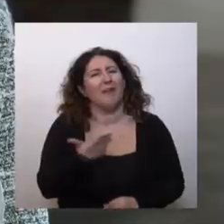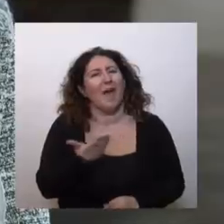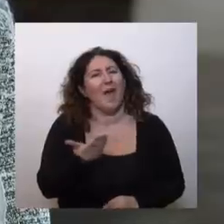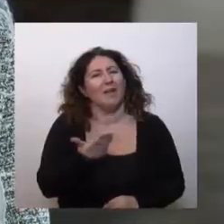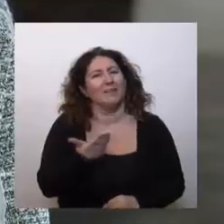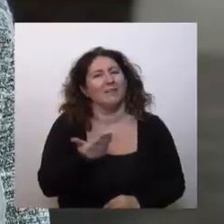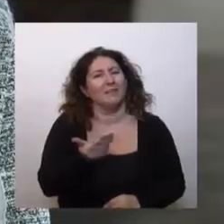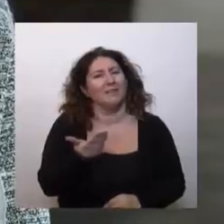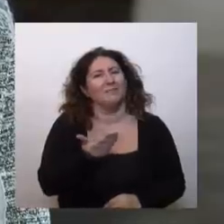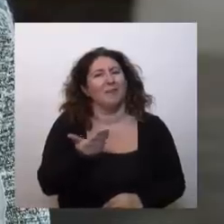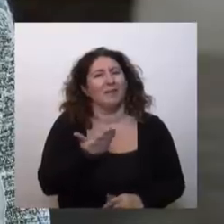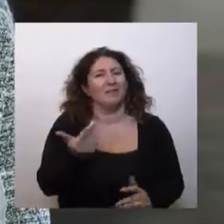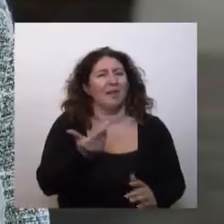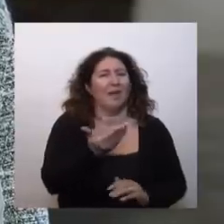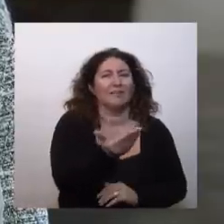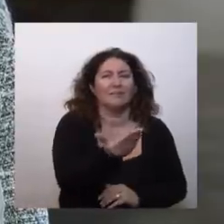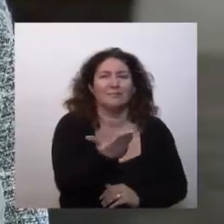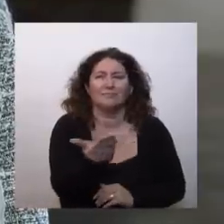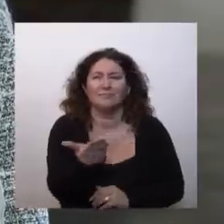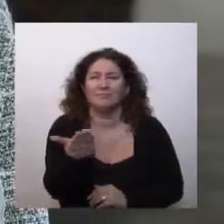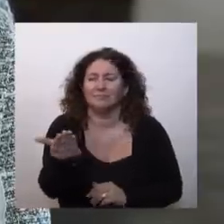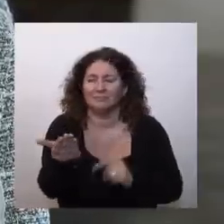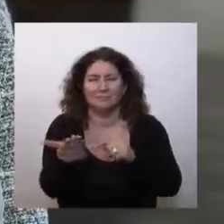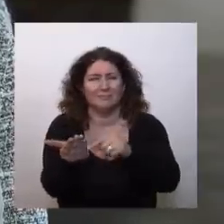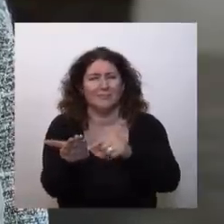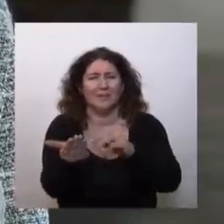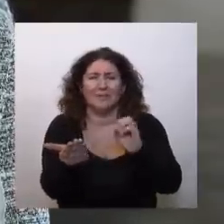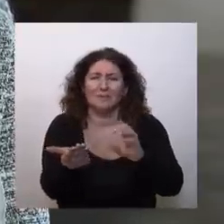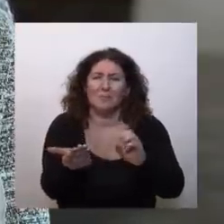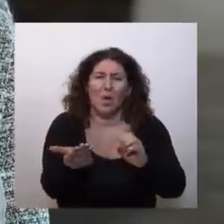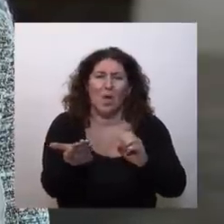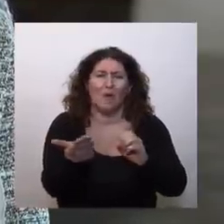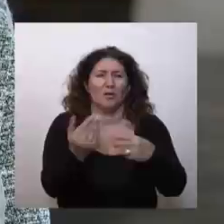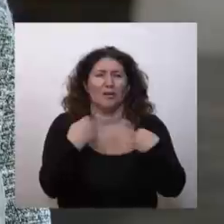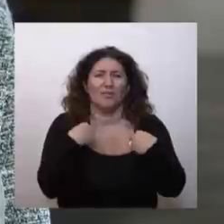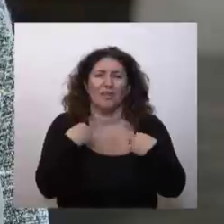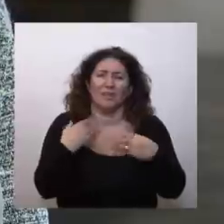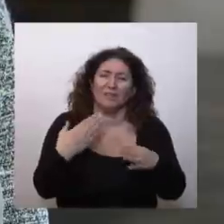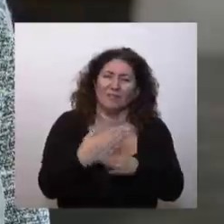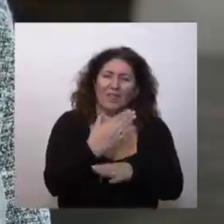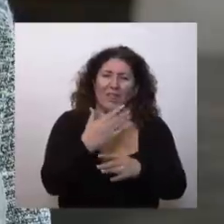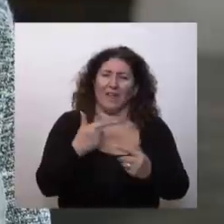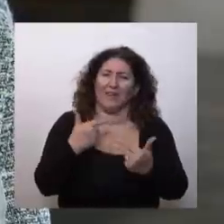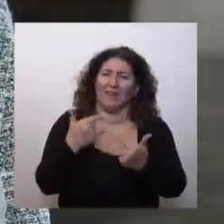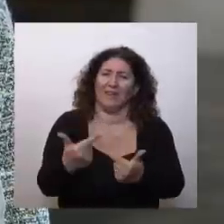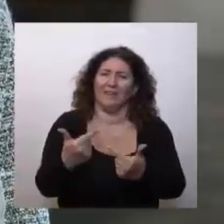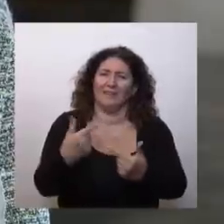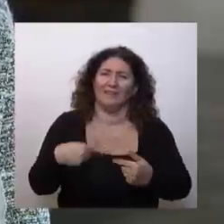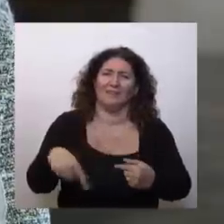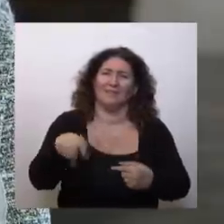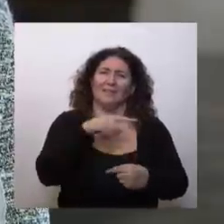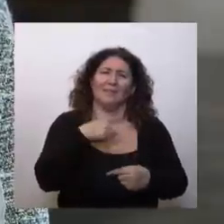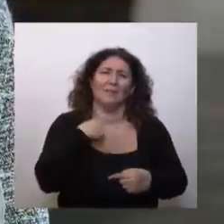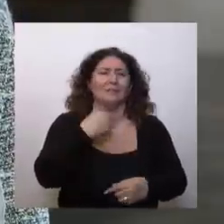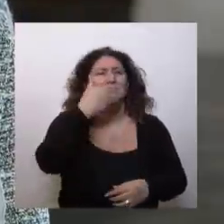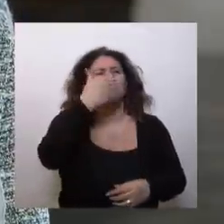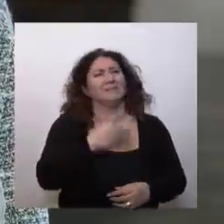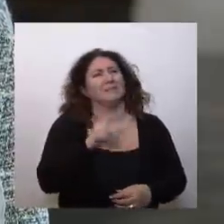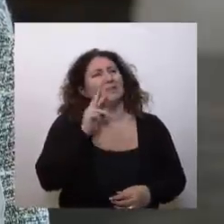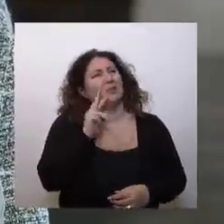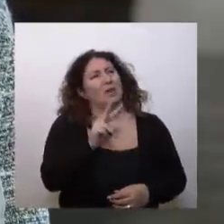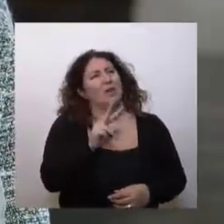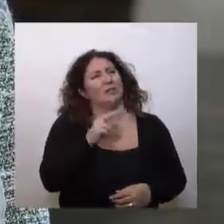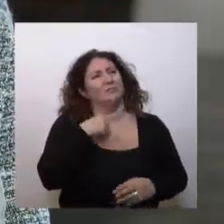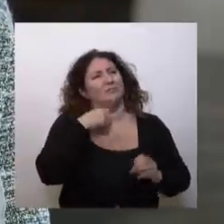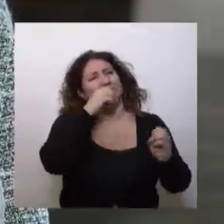con le mani aperte, sporche, ferite dalla vita, rimaniamo davanti alla sindone con gli